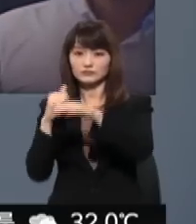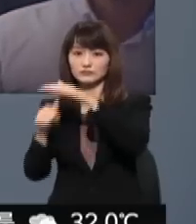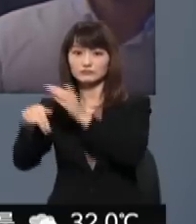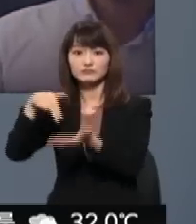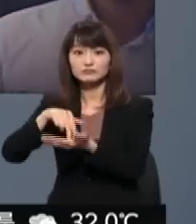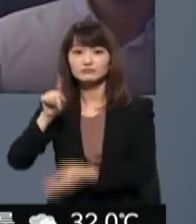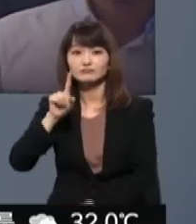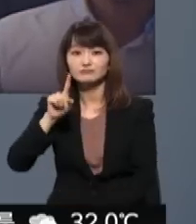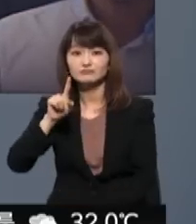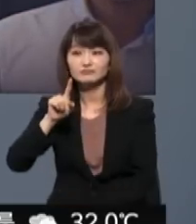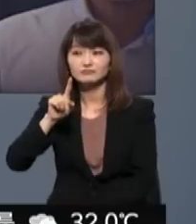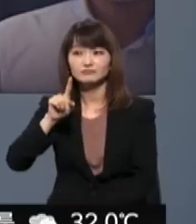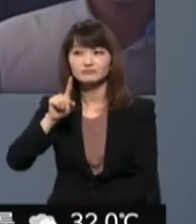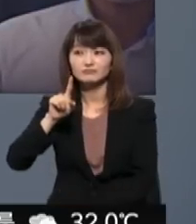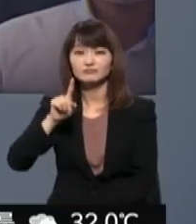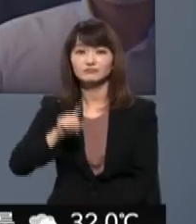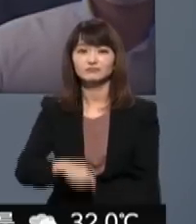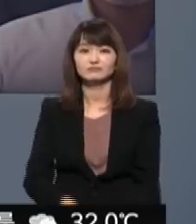대표의 반역은